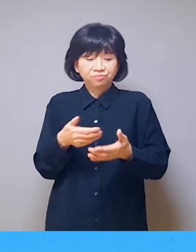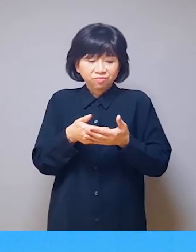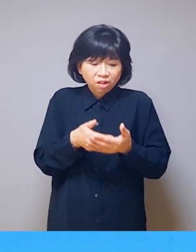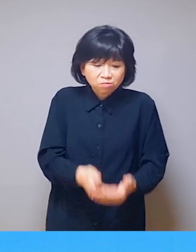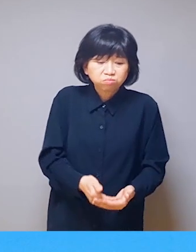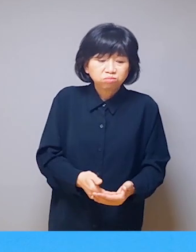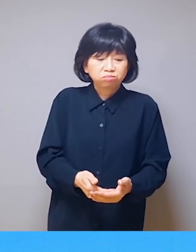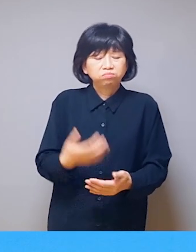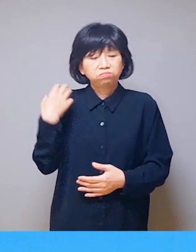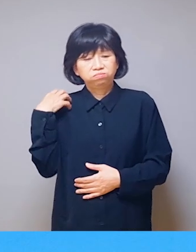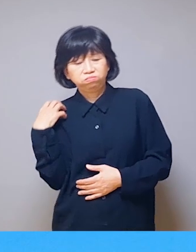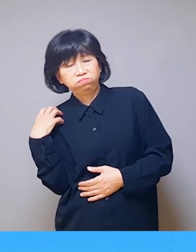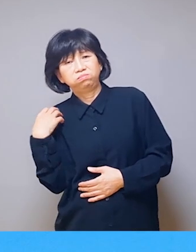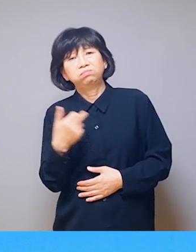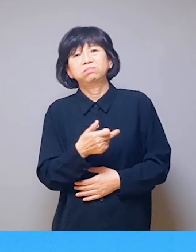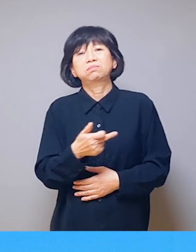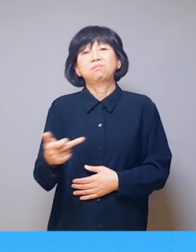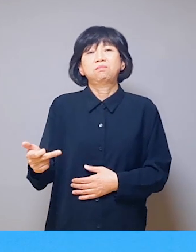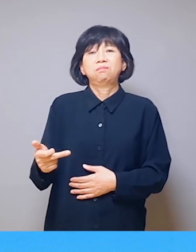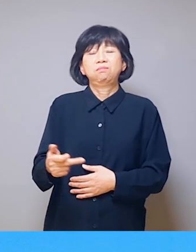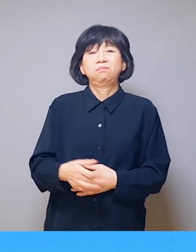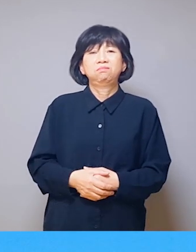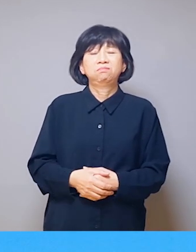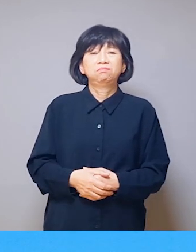무겁게 느껴질 때가 있어요.